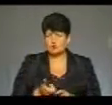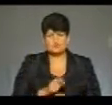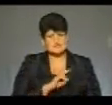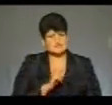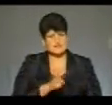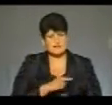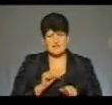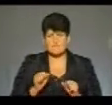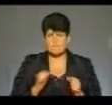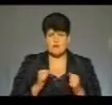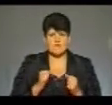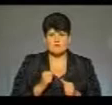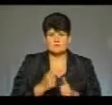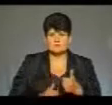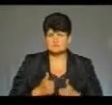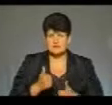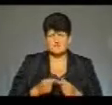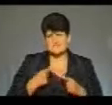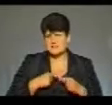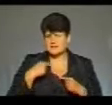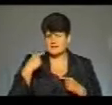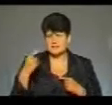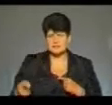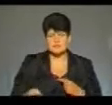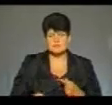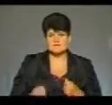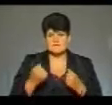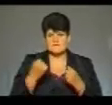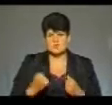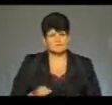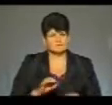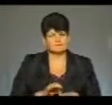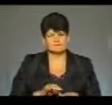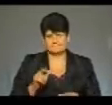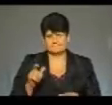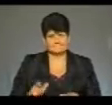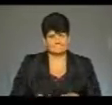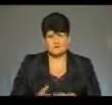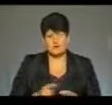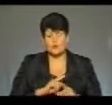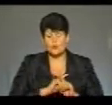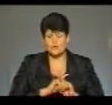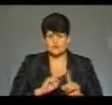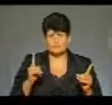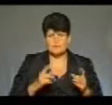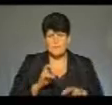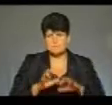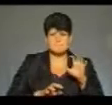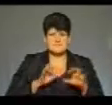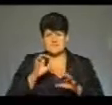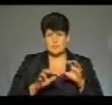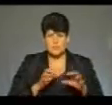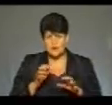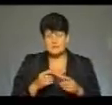вправи, випробування, великі дистанції, важкий наш потерпілий і особливо підйом по висувній драбині.